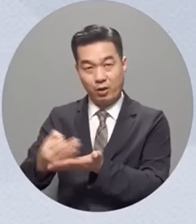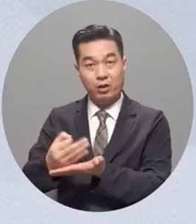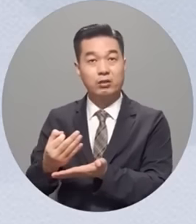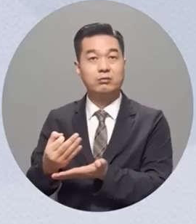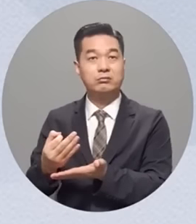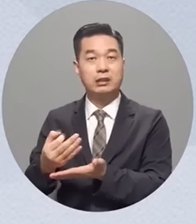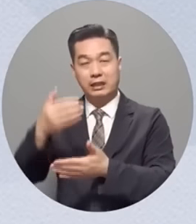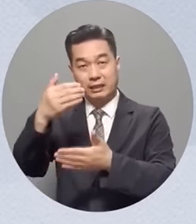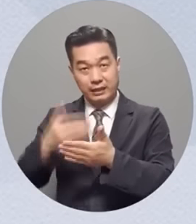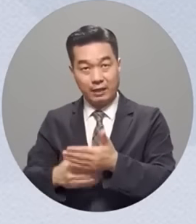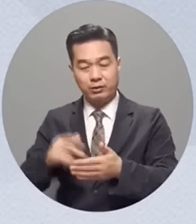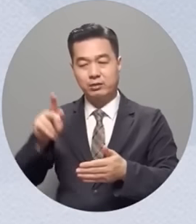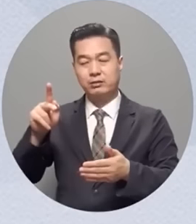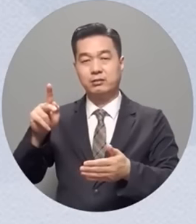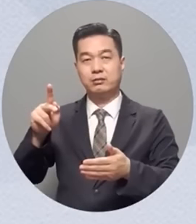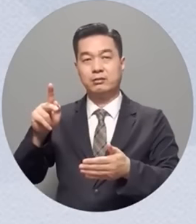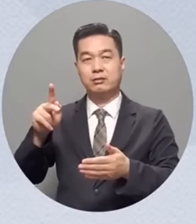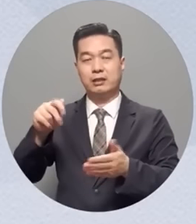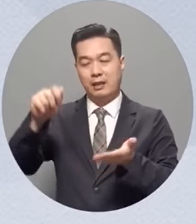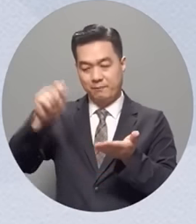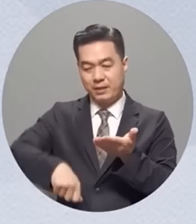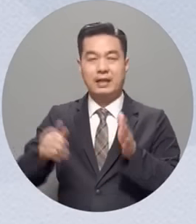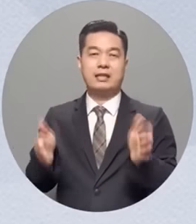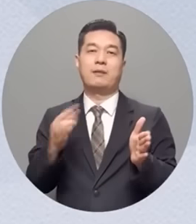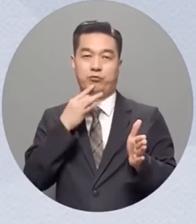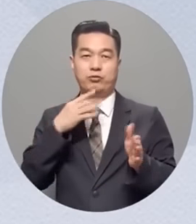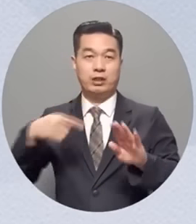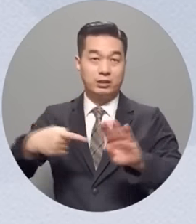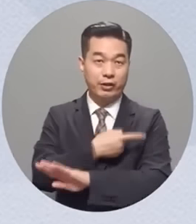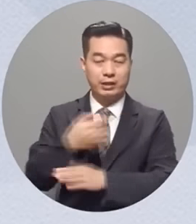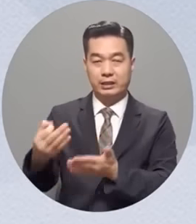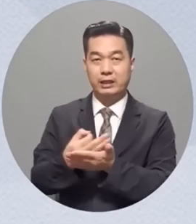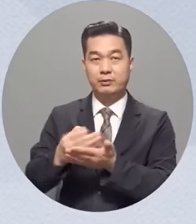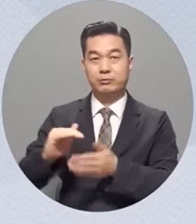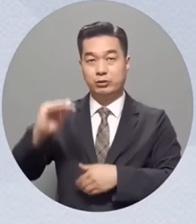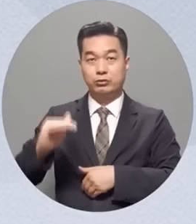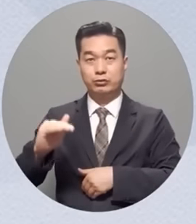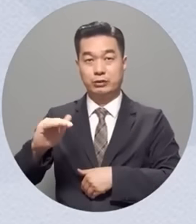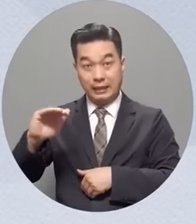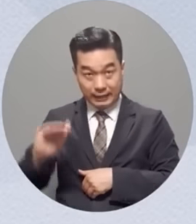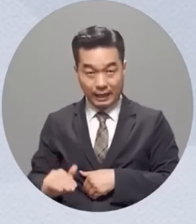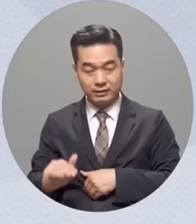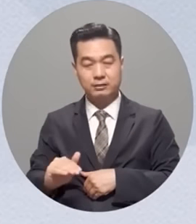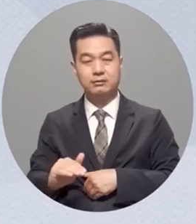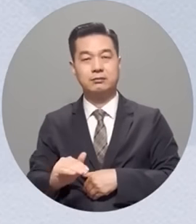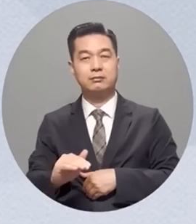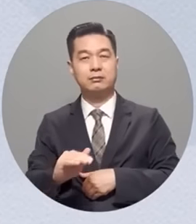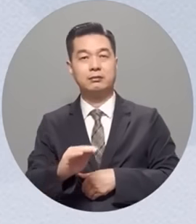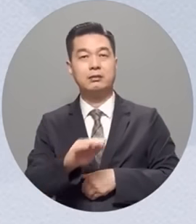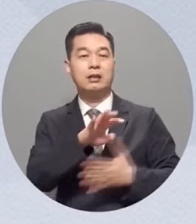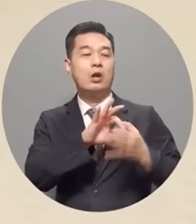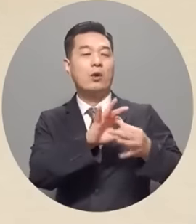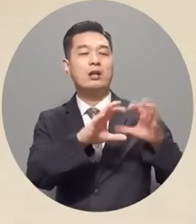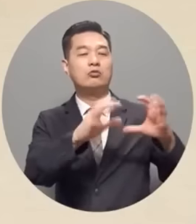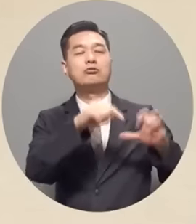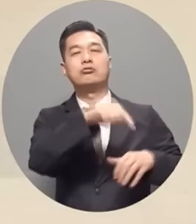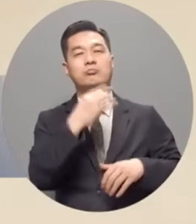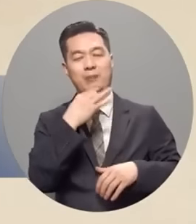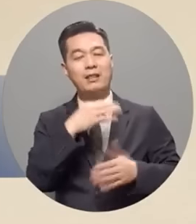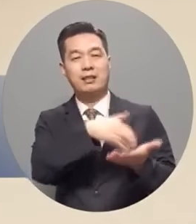남은 용되고 이후에는 임금수준이 낮은 극을 기준으로 삼기 때문입니다